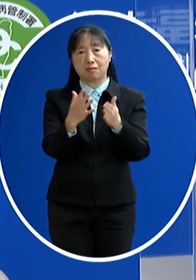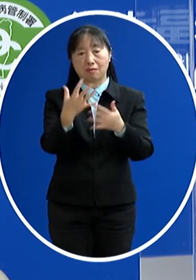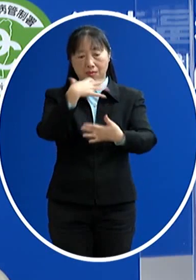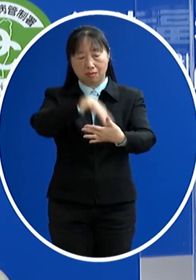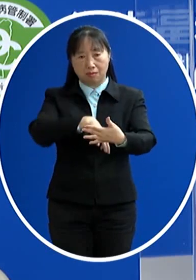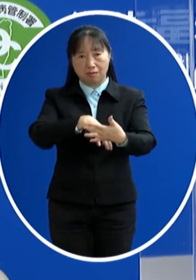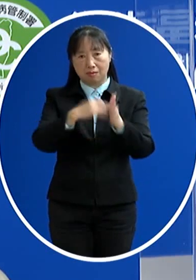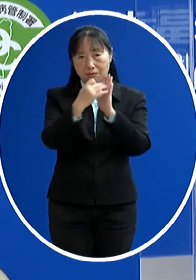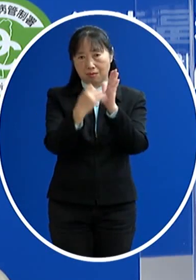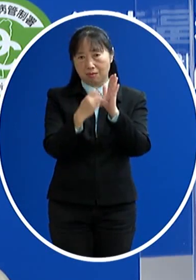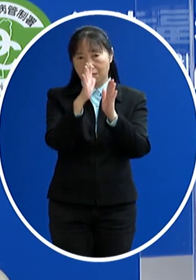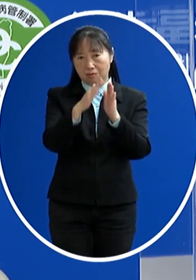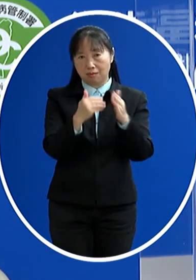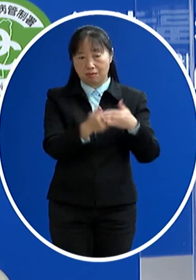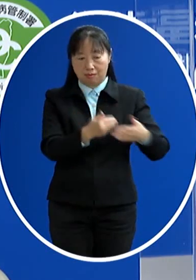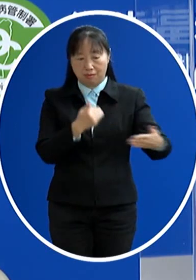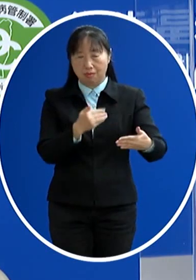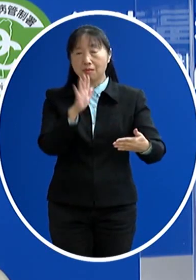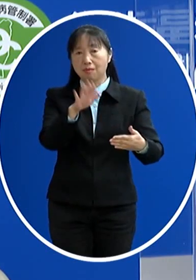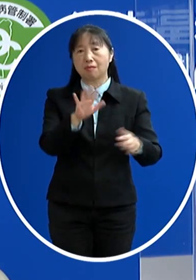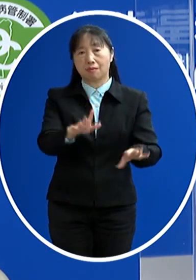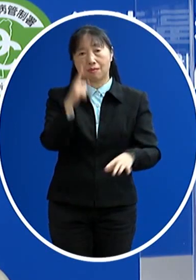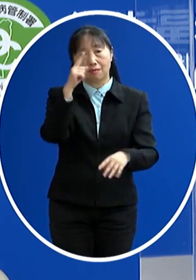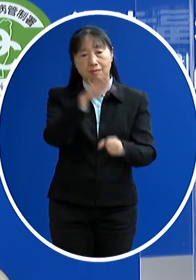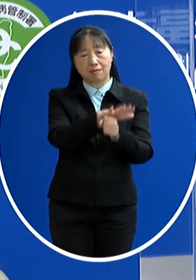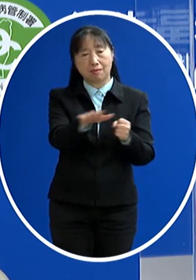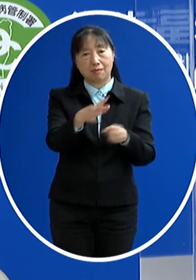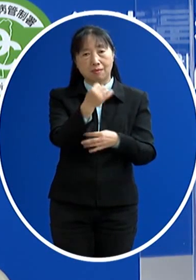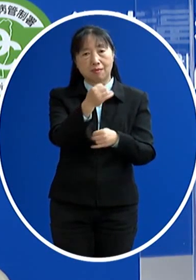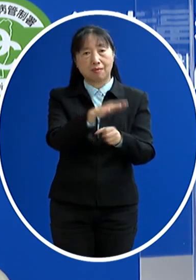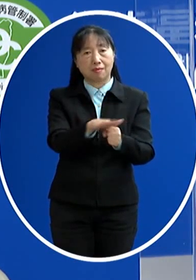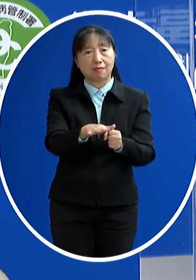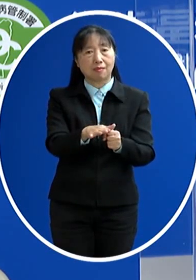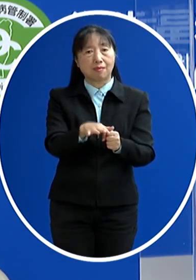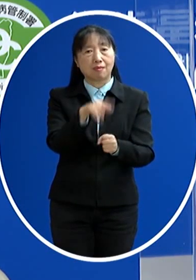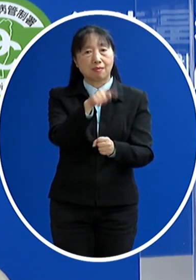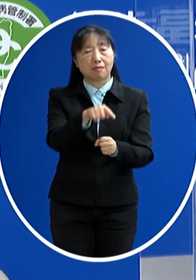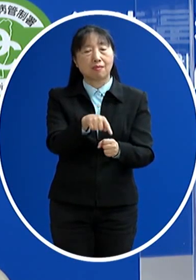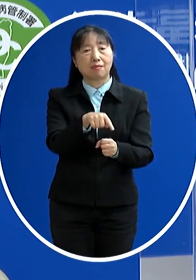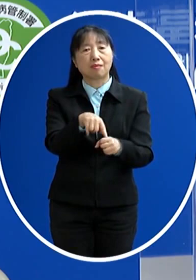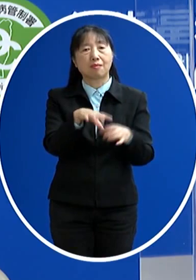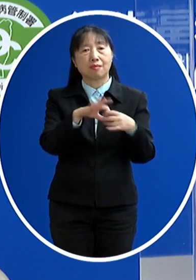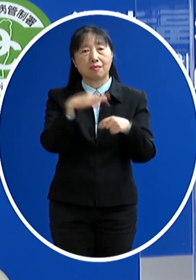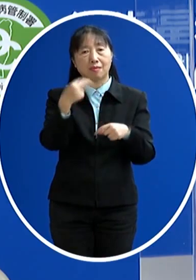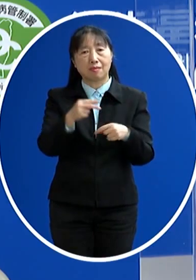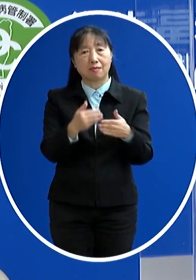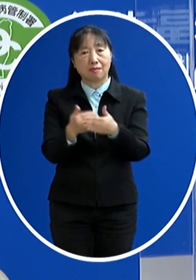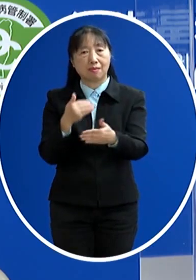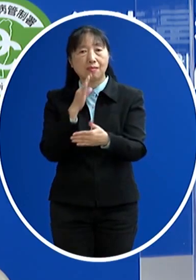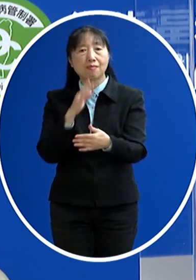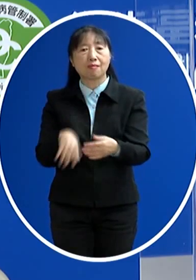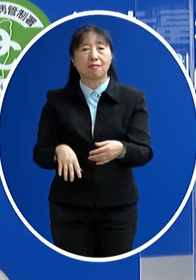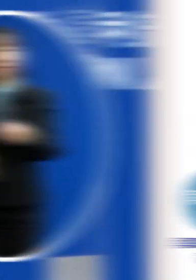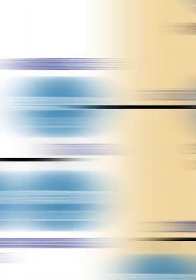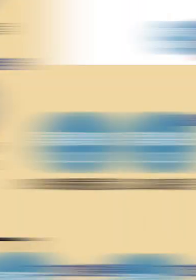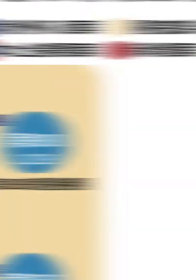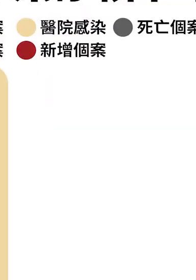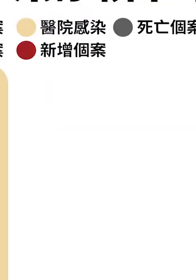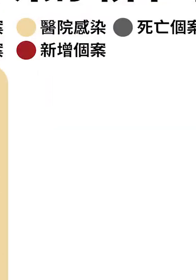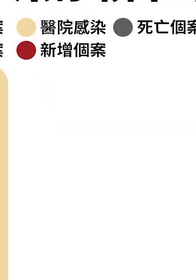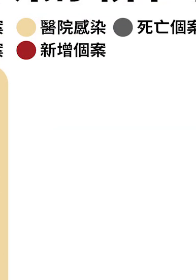接触者，且隔离期满，但为求慎重哈，将延长4人居家隔离期间至2月22日。